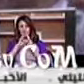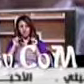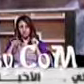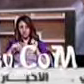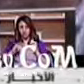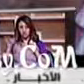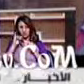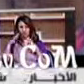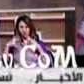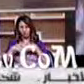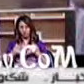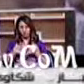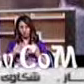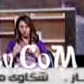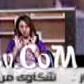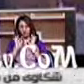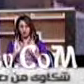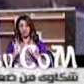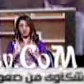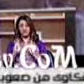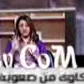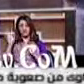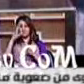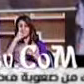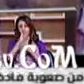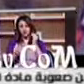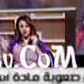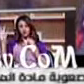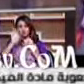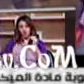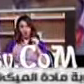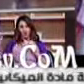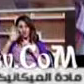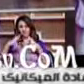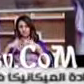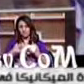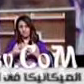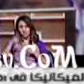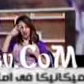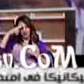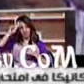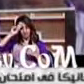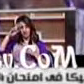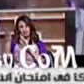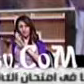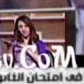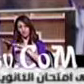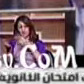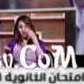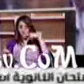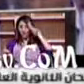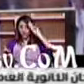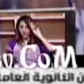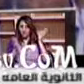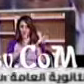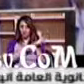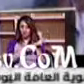الوطن جامع جامع لكل ابنائه ليساره ويمينه لشمال